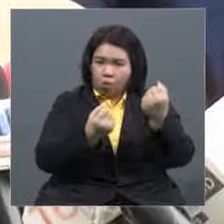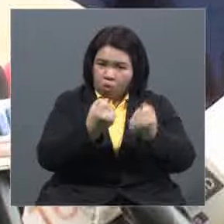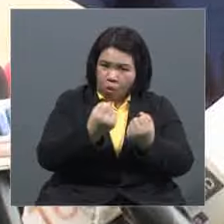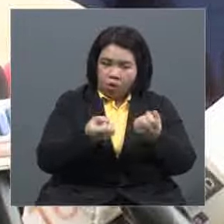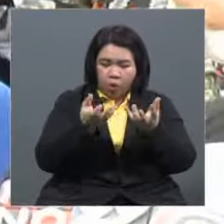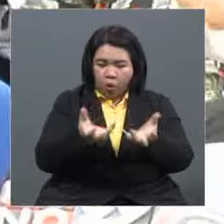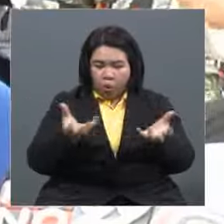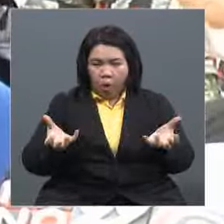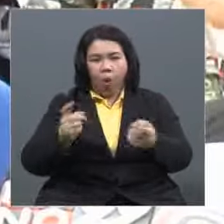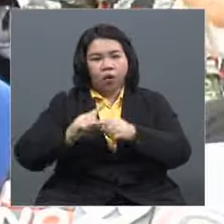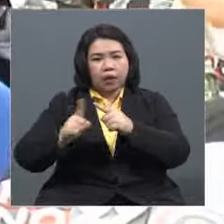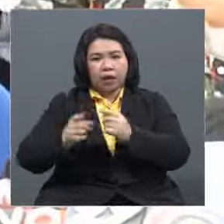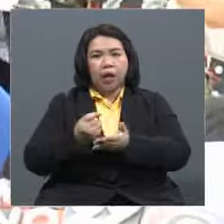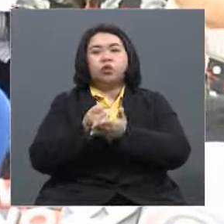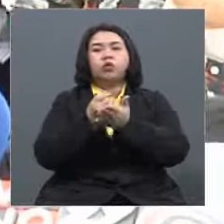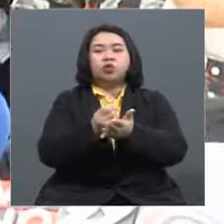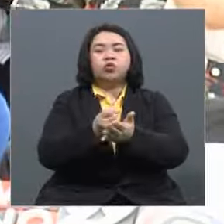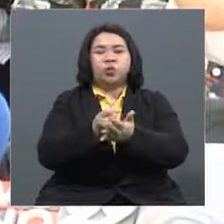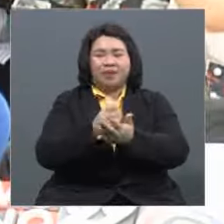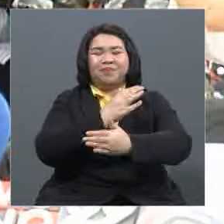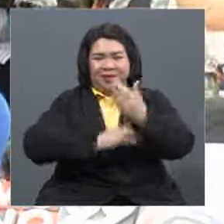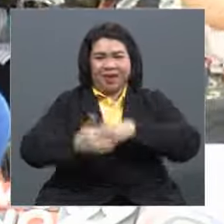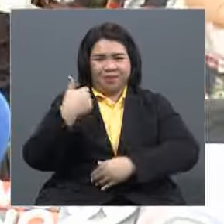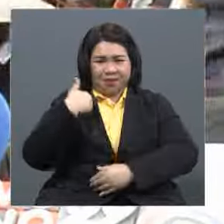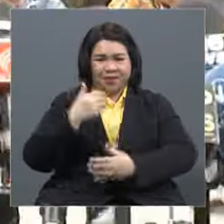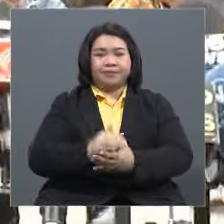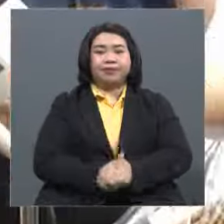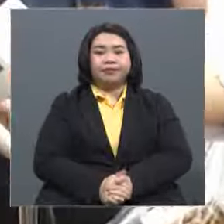กายอุปกรณ์เพื่อช่วยเหลือคนพิการทั่วประเทศด้วย